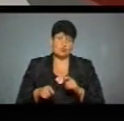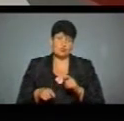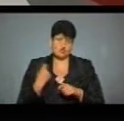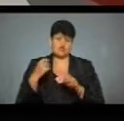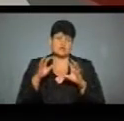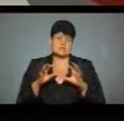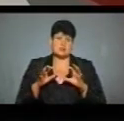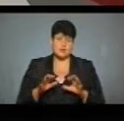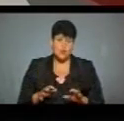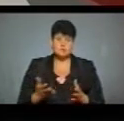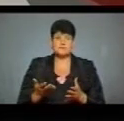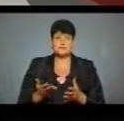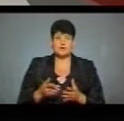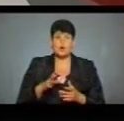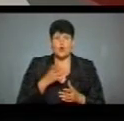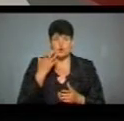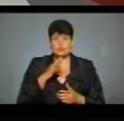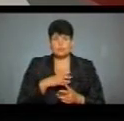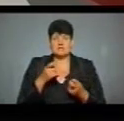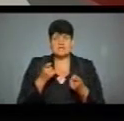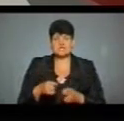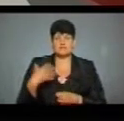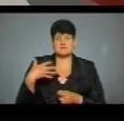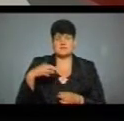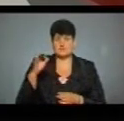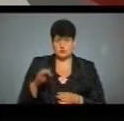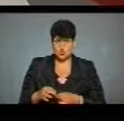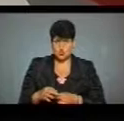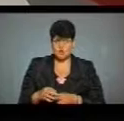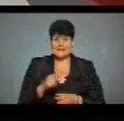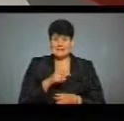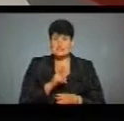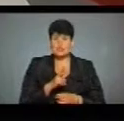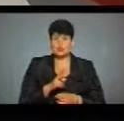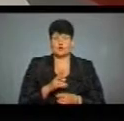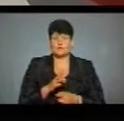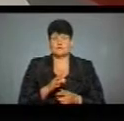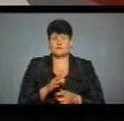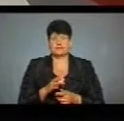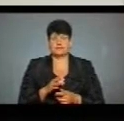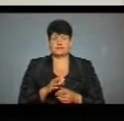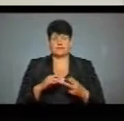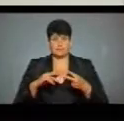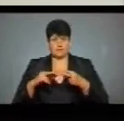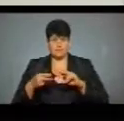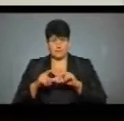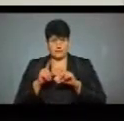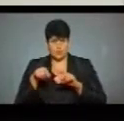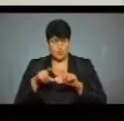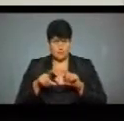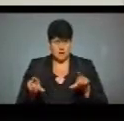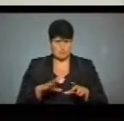ж тенденція, що коли була знижка мінус 50%, то ті, хто розмитнювали, їх було значно більше. Якщо ми говоримо взагалі